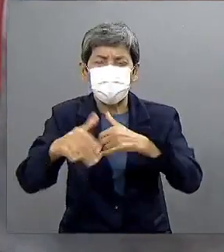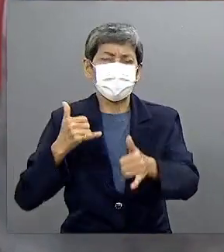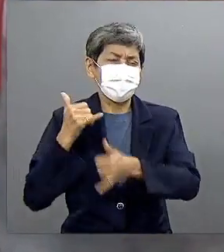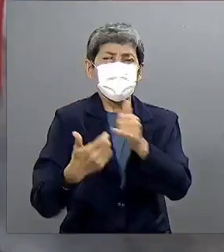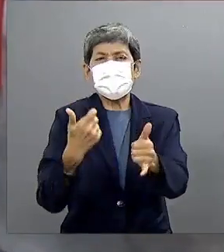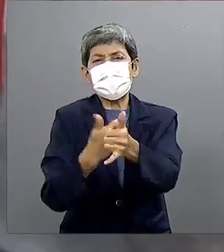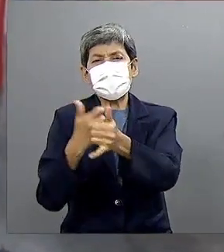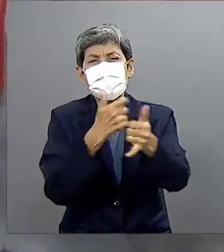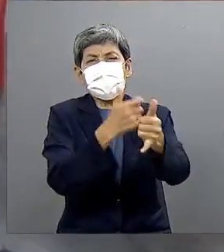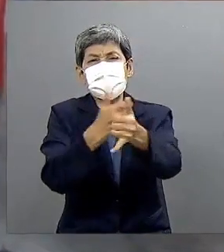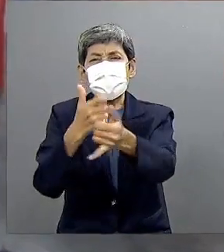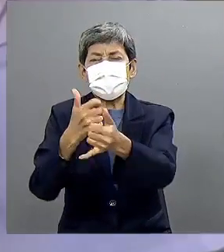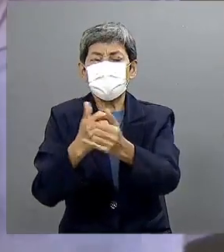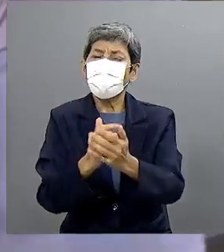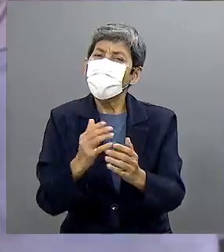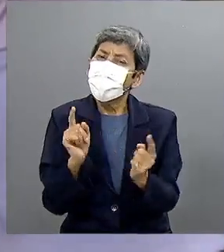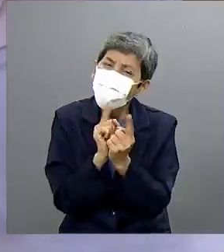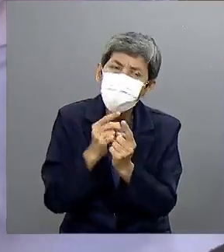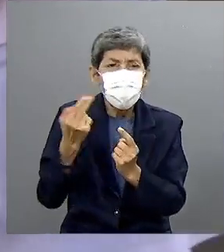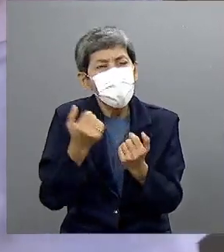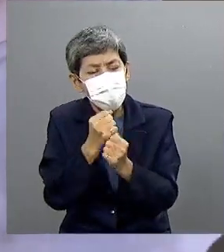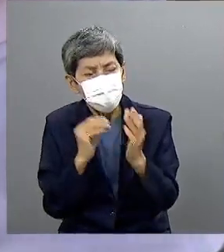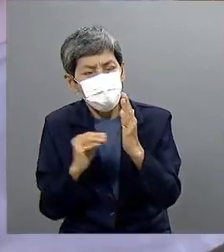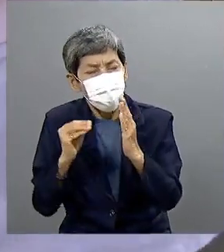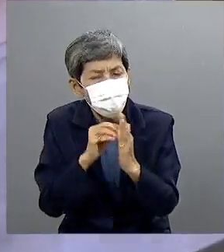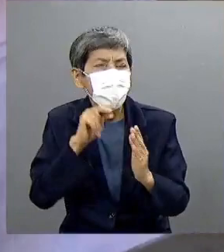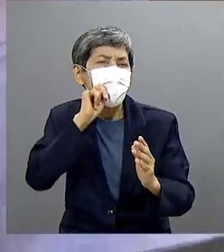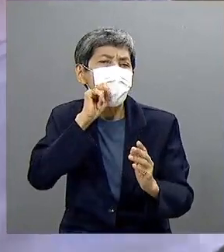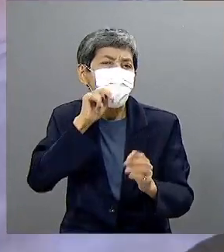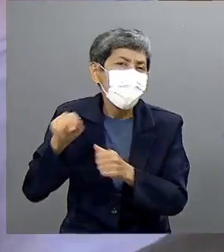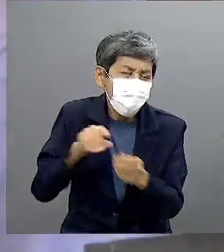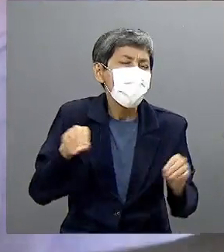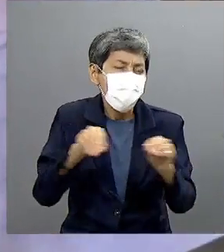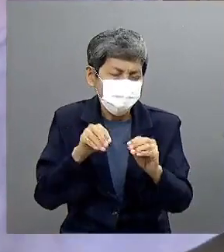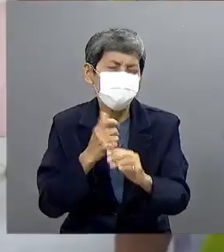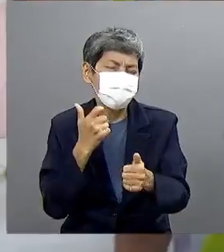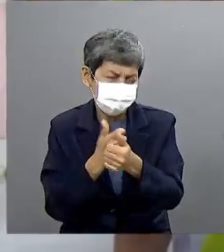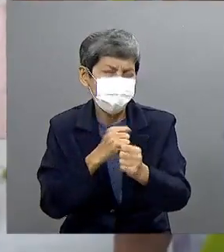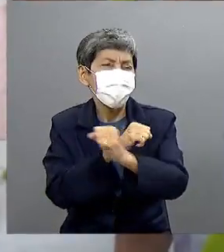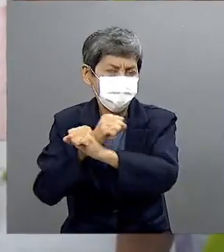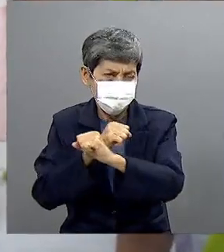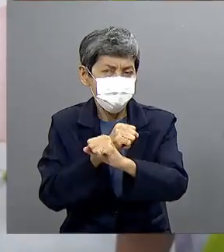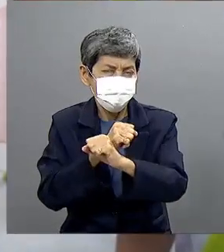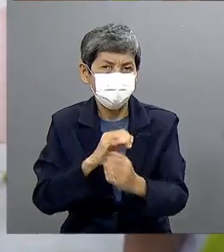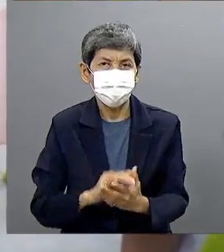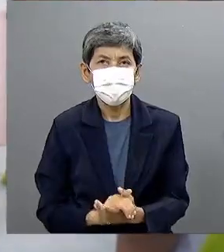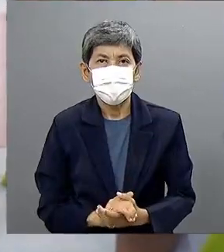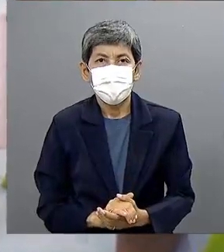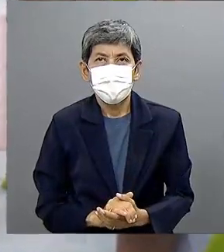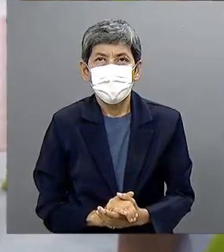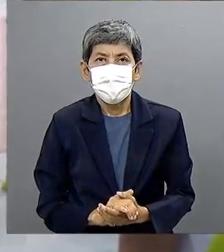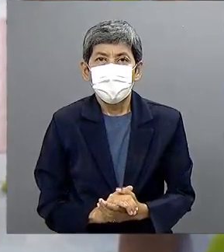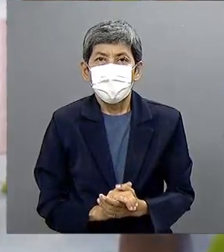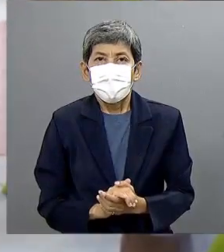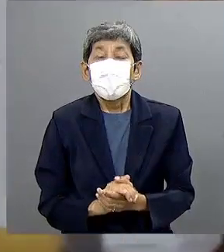ลานที่จะเดินทางกลับบ้านในช่วงเทศกาลสงกรานต์ที่กำลังจะมาถึงนะคะที่จังหวัดนครสวรรค์นาย